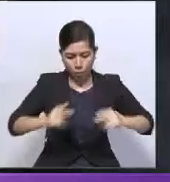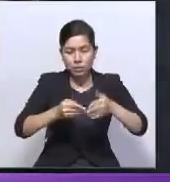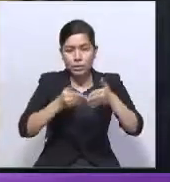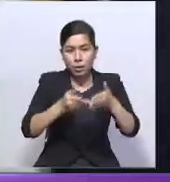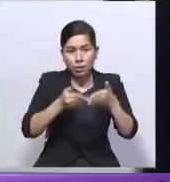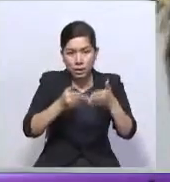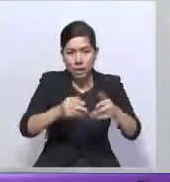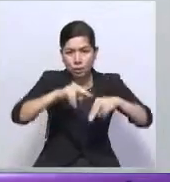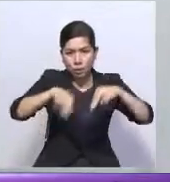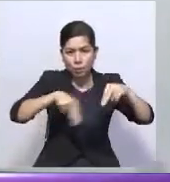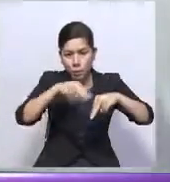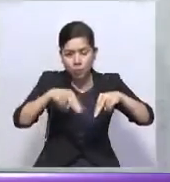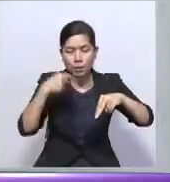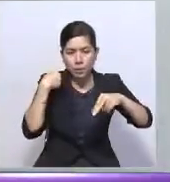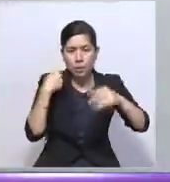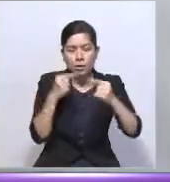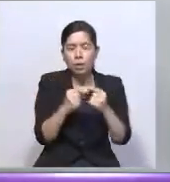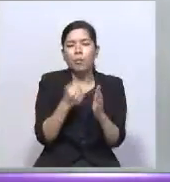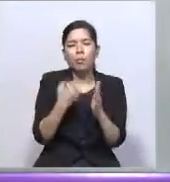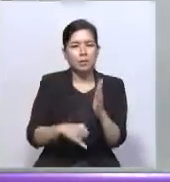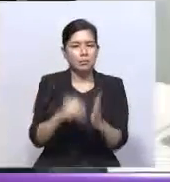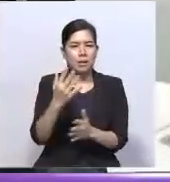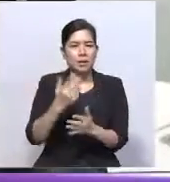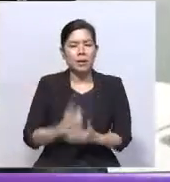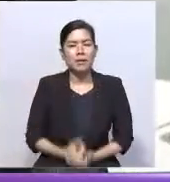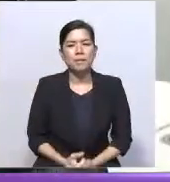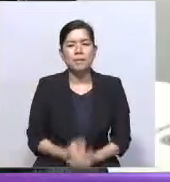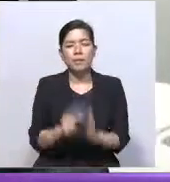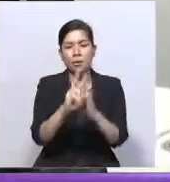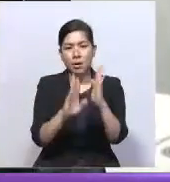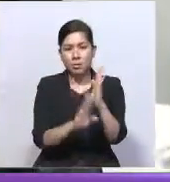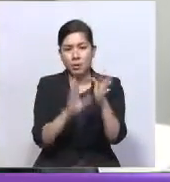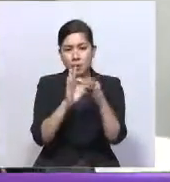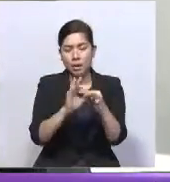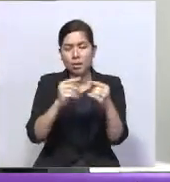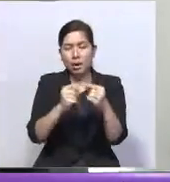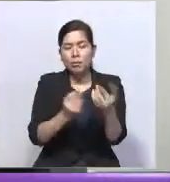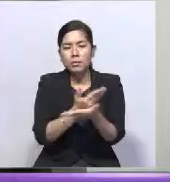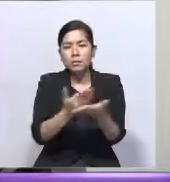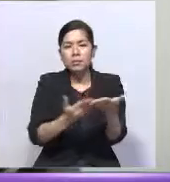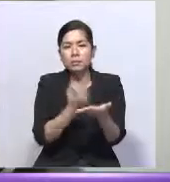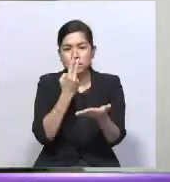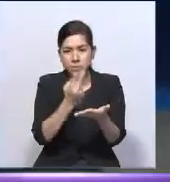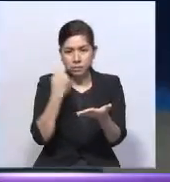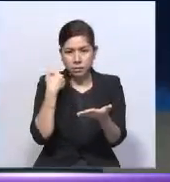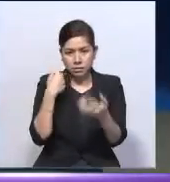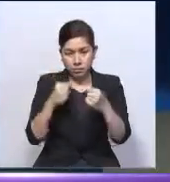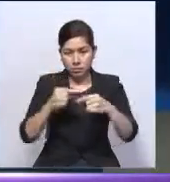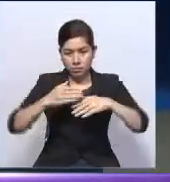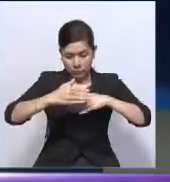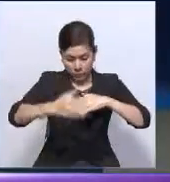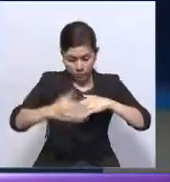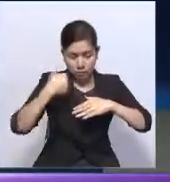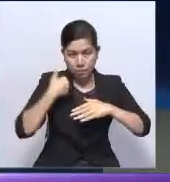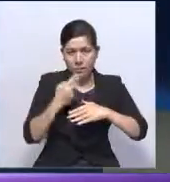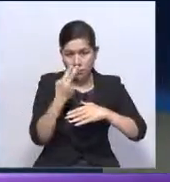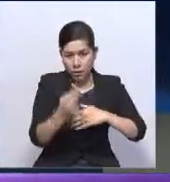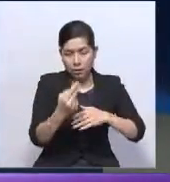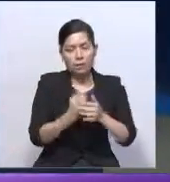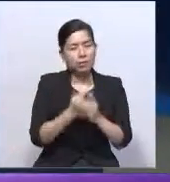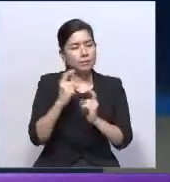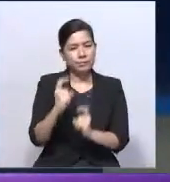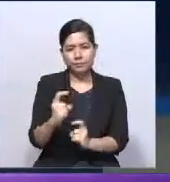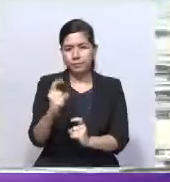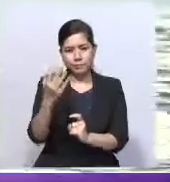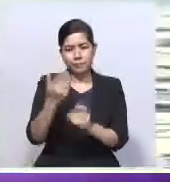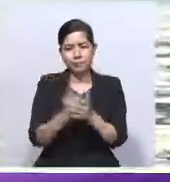าโดยไม่มีความผิดย้อนหลังโดยมีเกณฑ์ที่สำคัญในการพิจารณาอนุญาตคือสิ่งปลูกสร้างจะต้องอยู่ในสภาพที่ไม่เป็นอันต